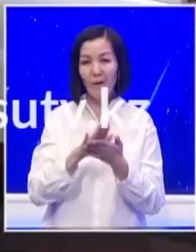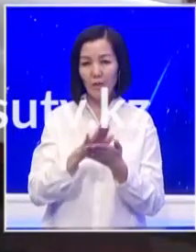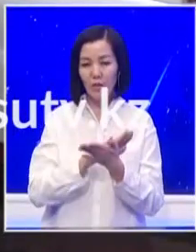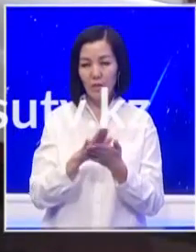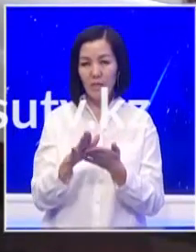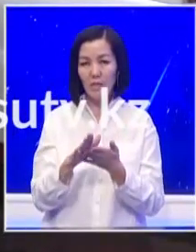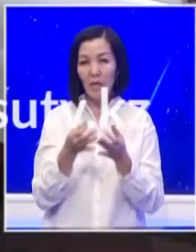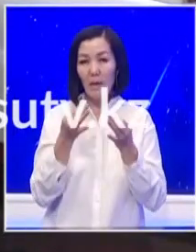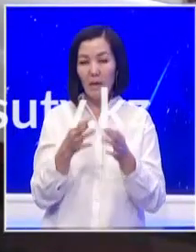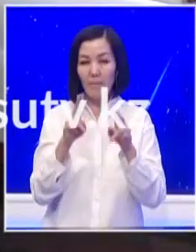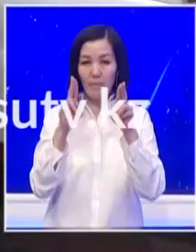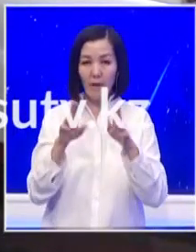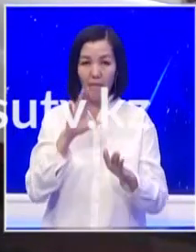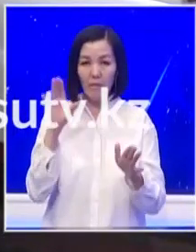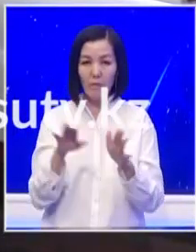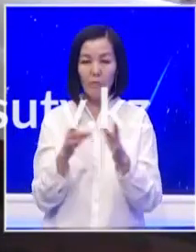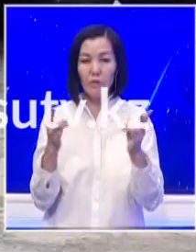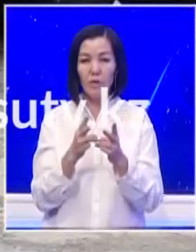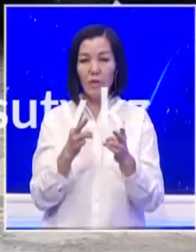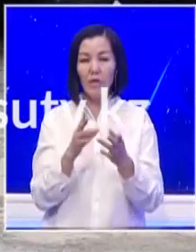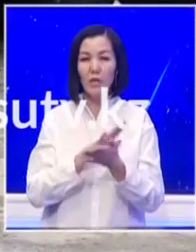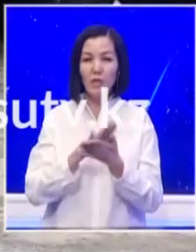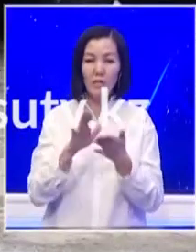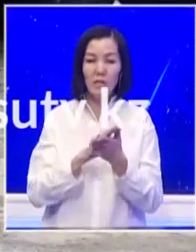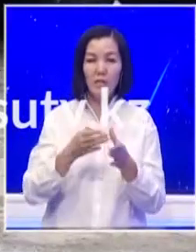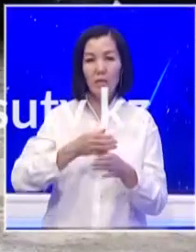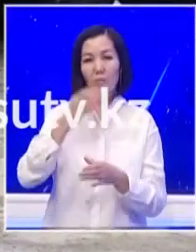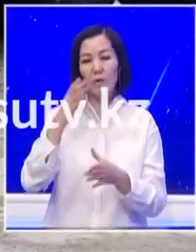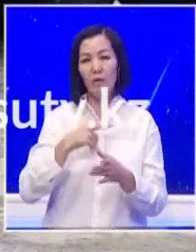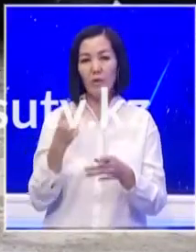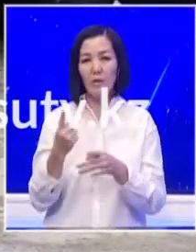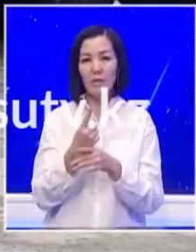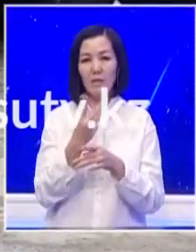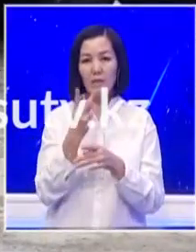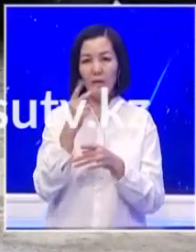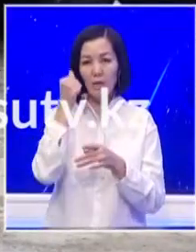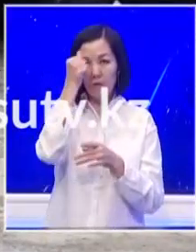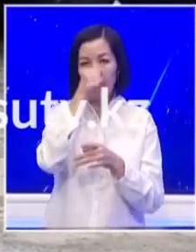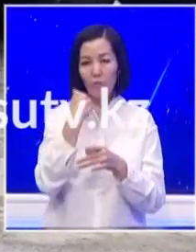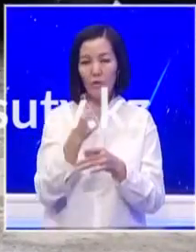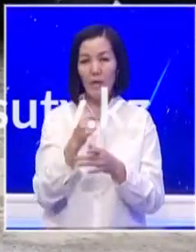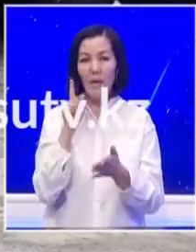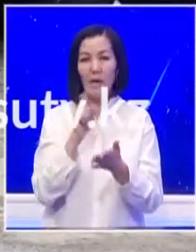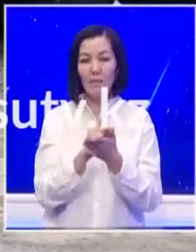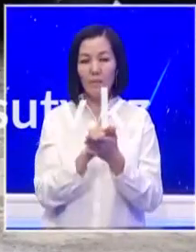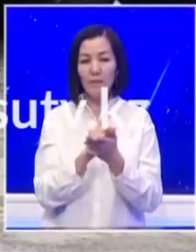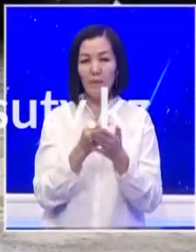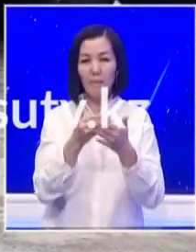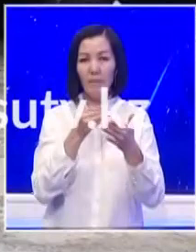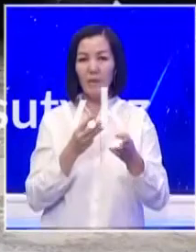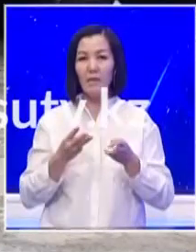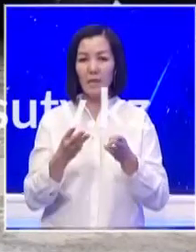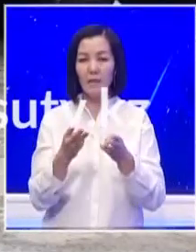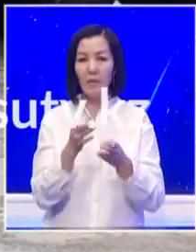соблюдать элементарные правила пожарной безопасности, чистить дымохода минимум 2 раза в год. То есть обязательно перед отопительным